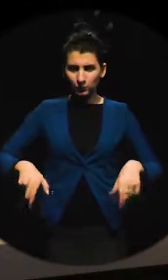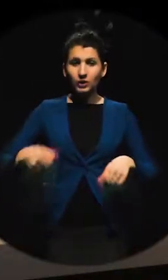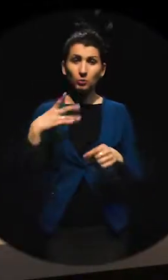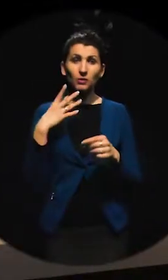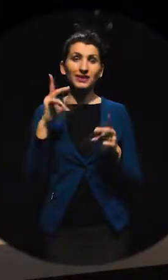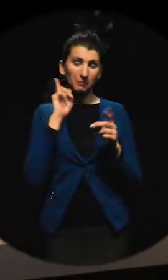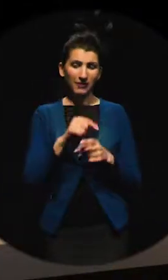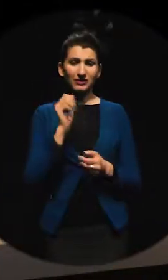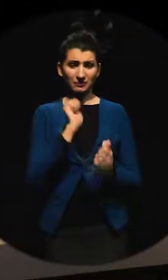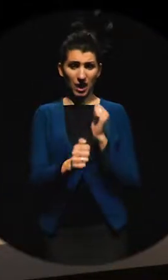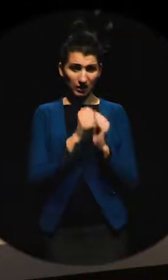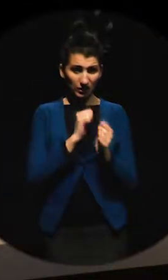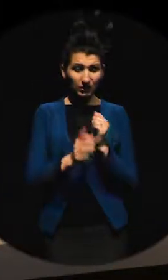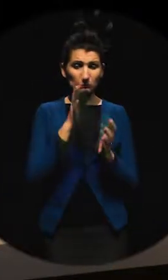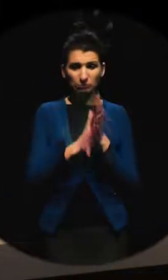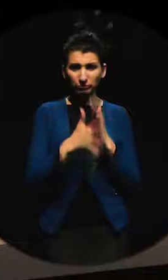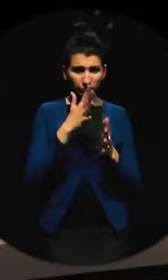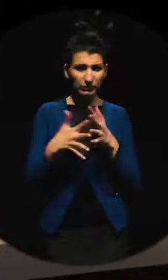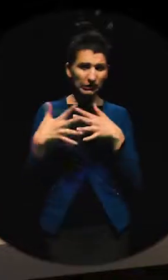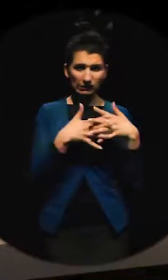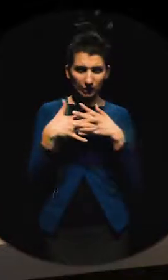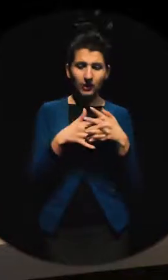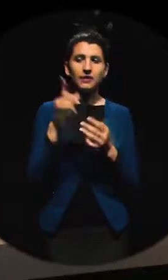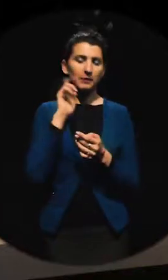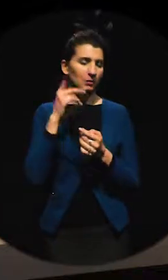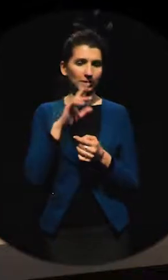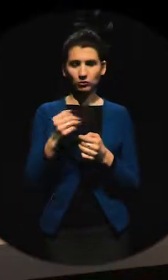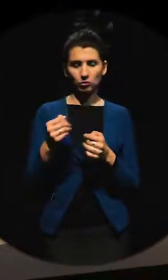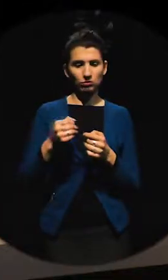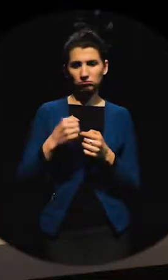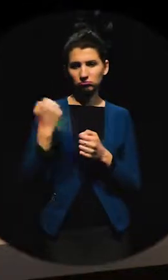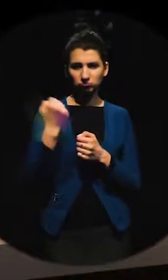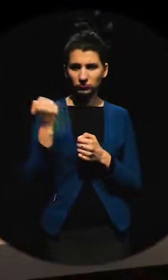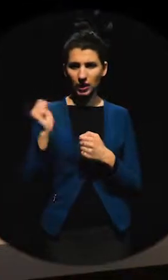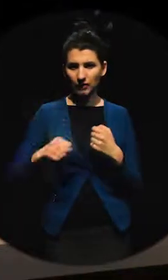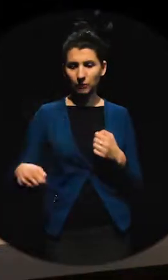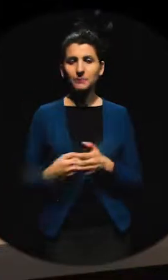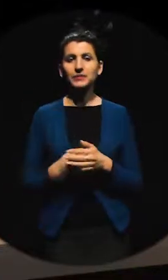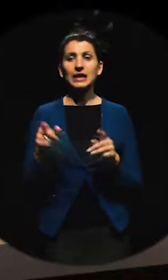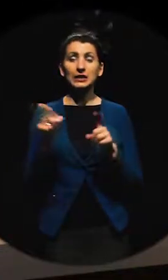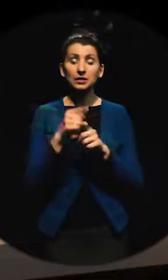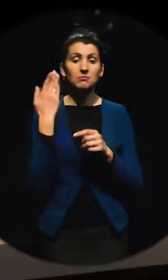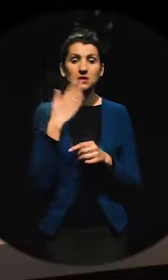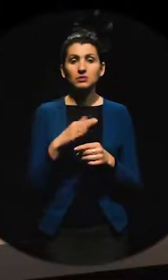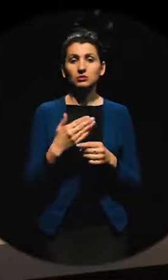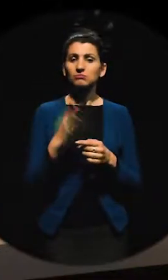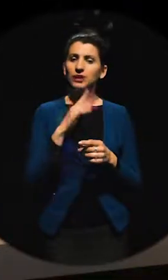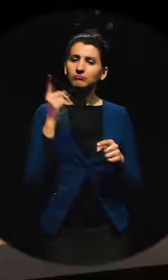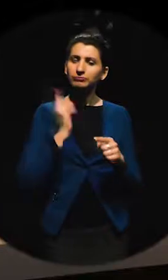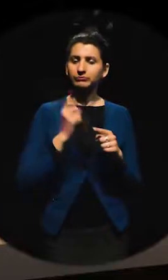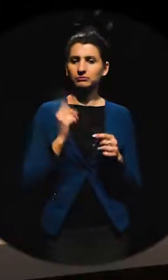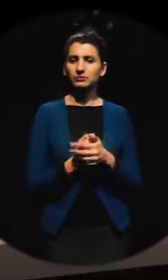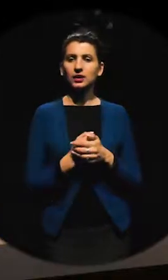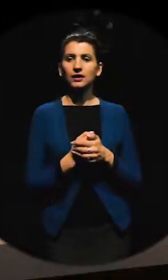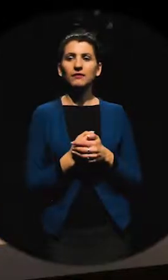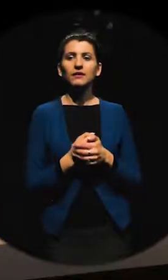walki rzeczywiście czasami bardzo, bardzo ostre, ale też bardzo stanowcze. No i Tom